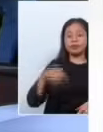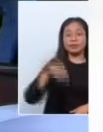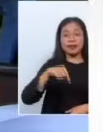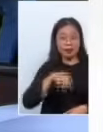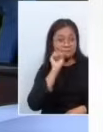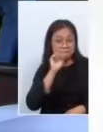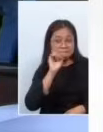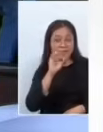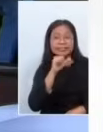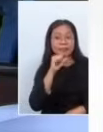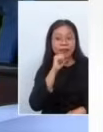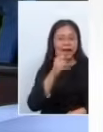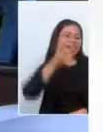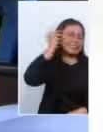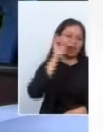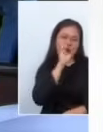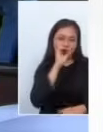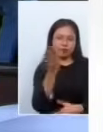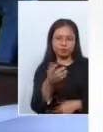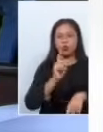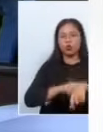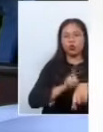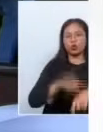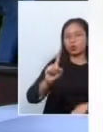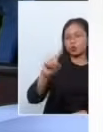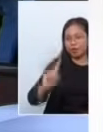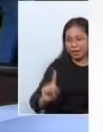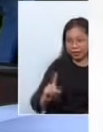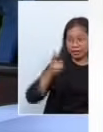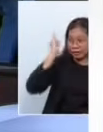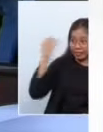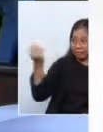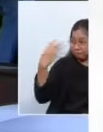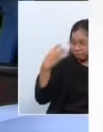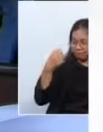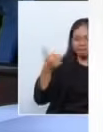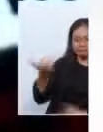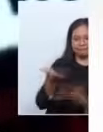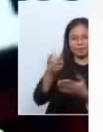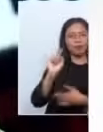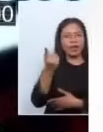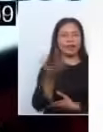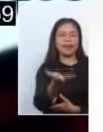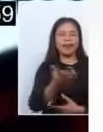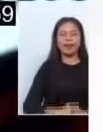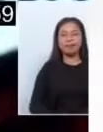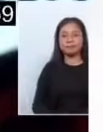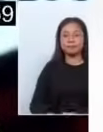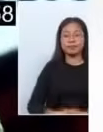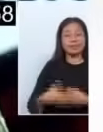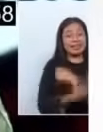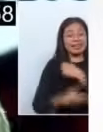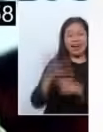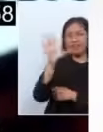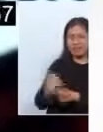juga menjalankan program pendidikan yang sifatnya informal melalui program Indonesia Mengajar. Dan di saat yang sama, Pak